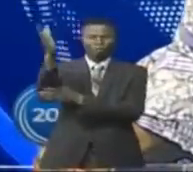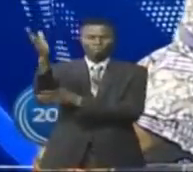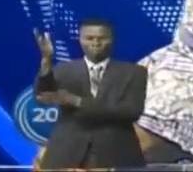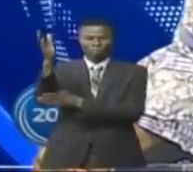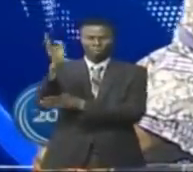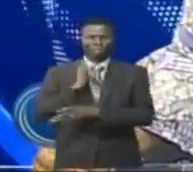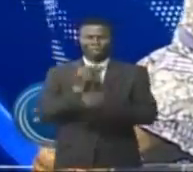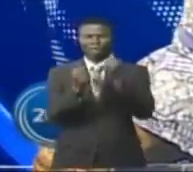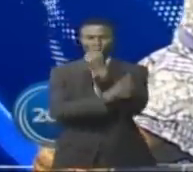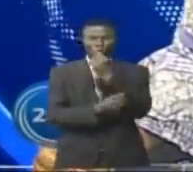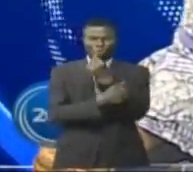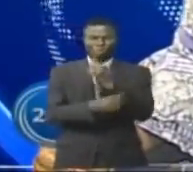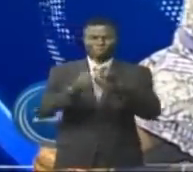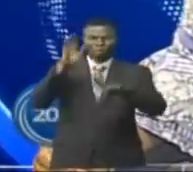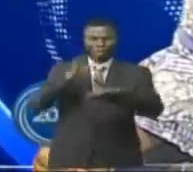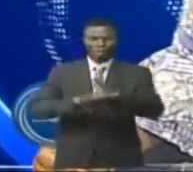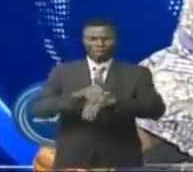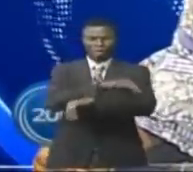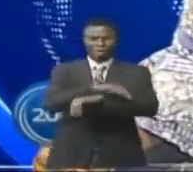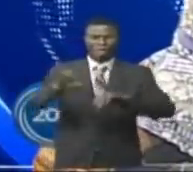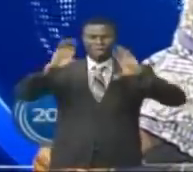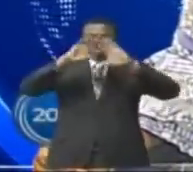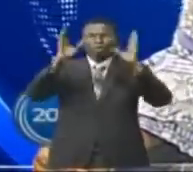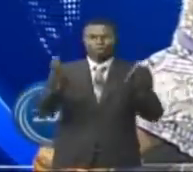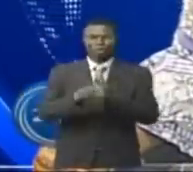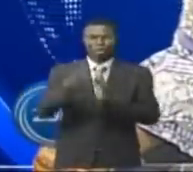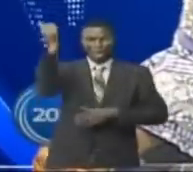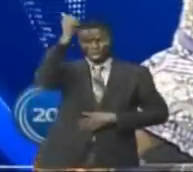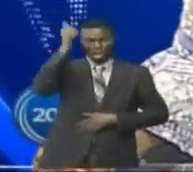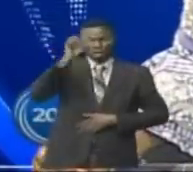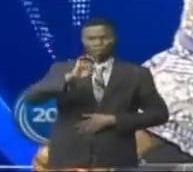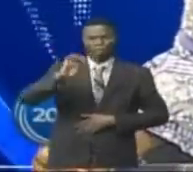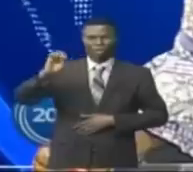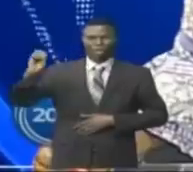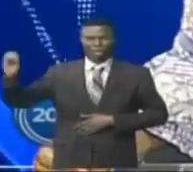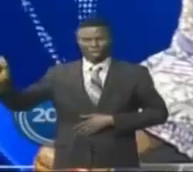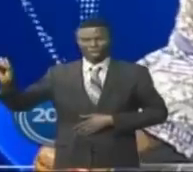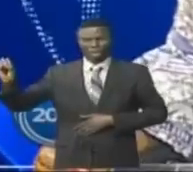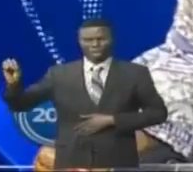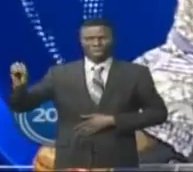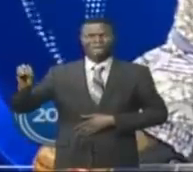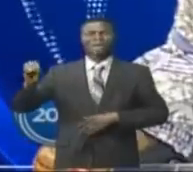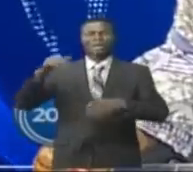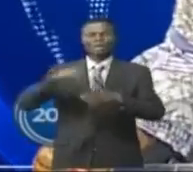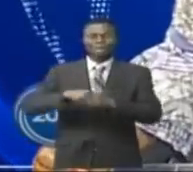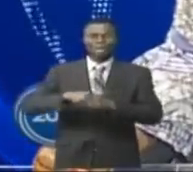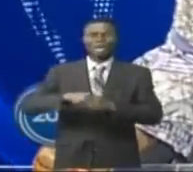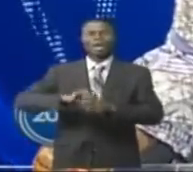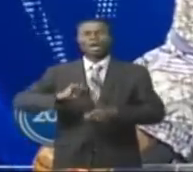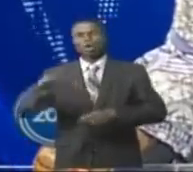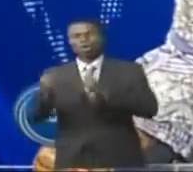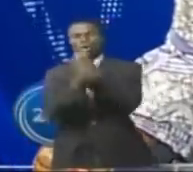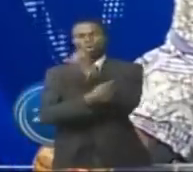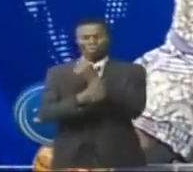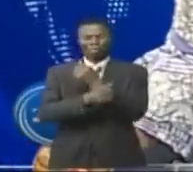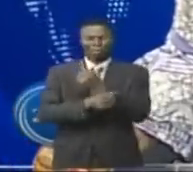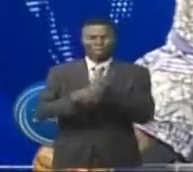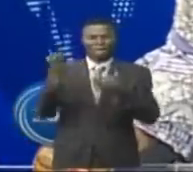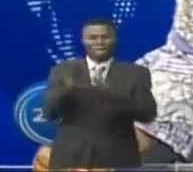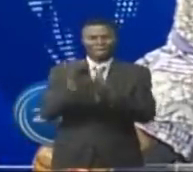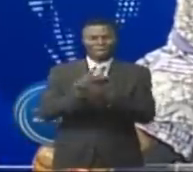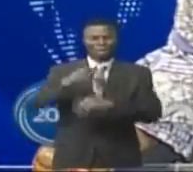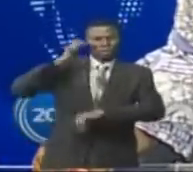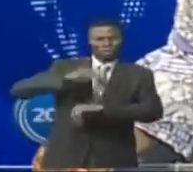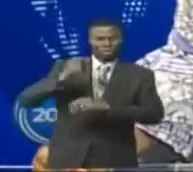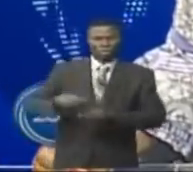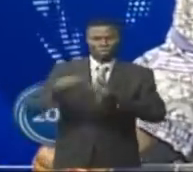flotte désormais au siège de la communauté de l'Afrique de l'Est aux côtés d'autres nations africaines. Les instruments juridiques ont été déposés